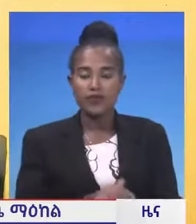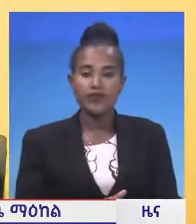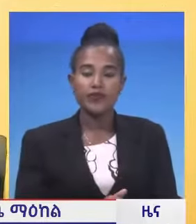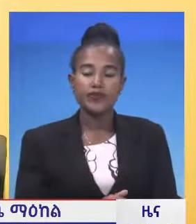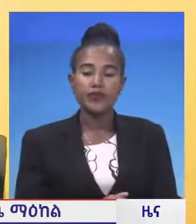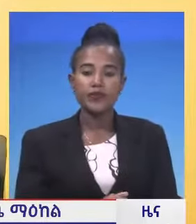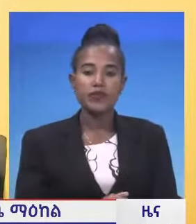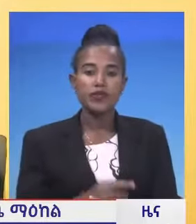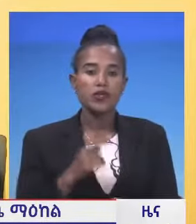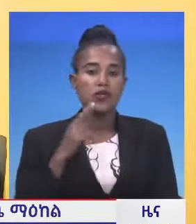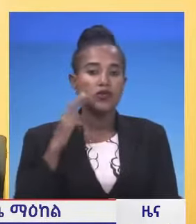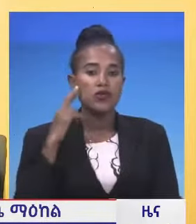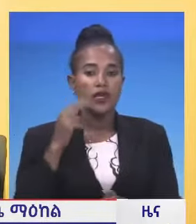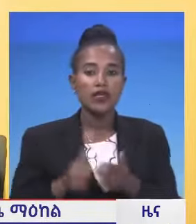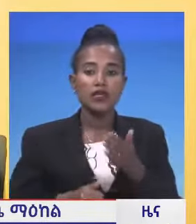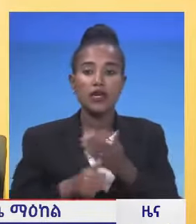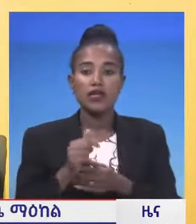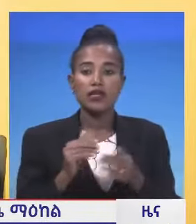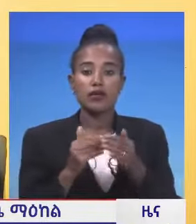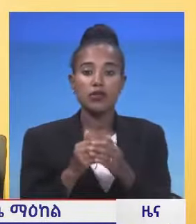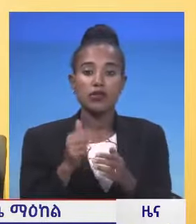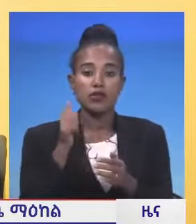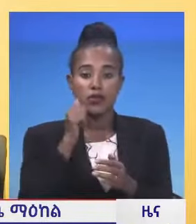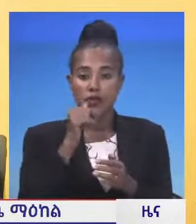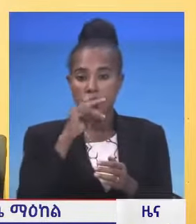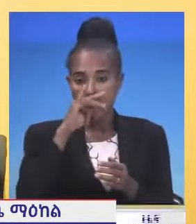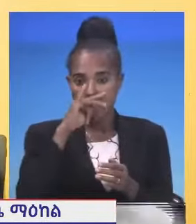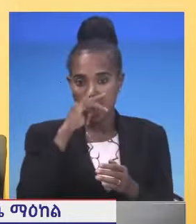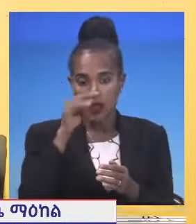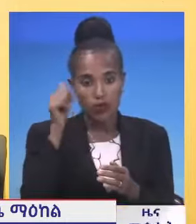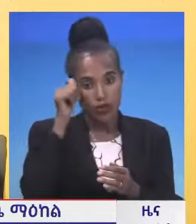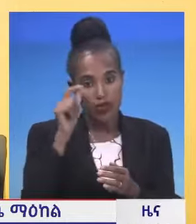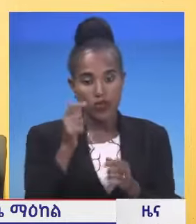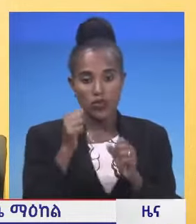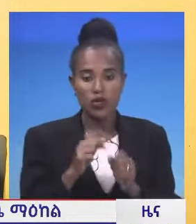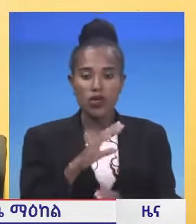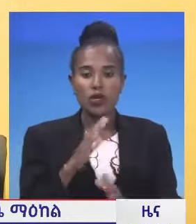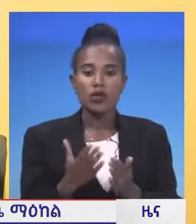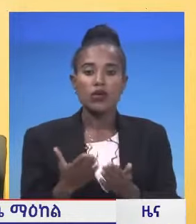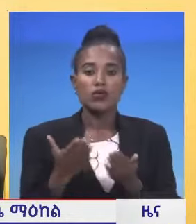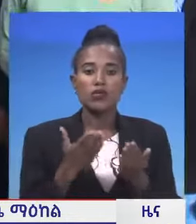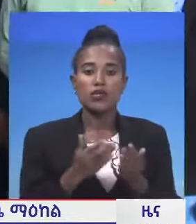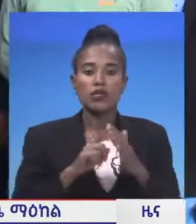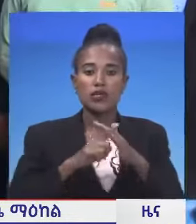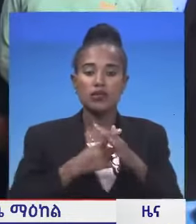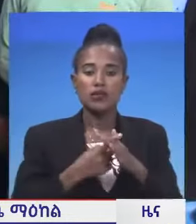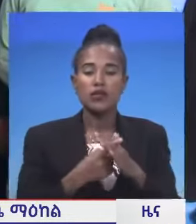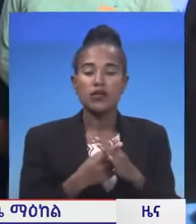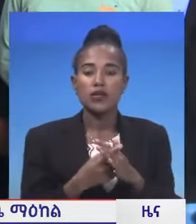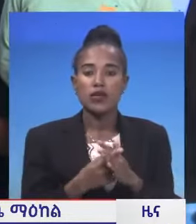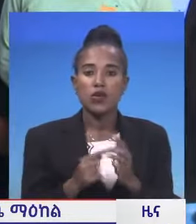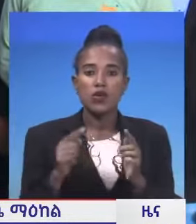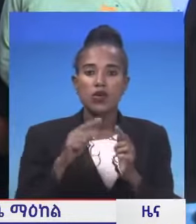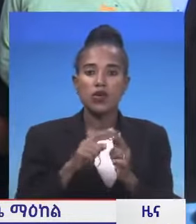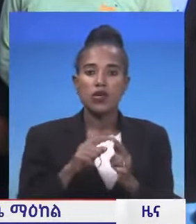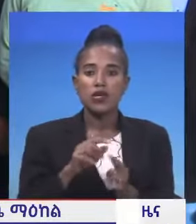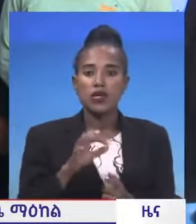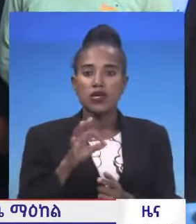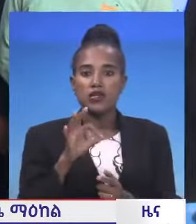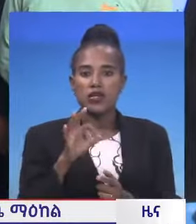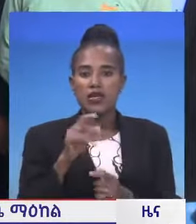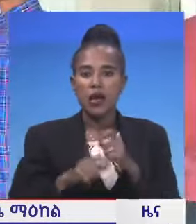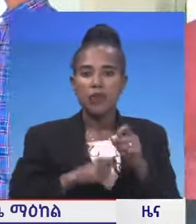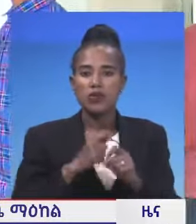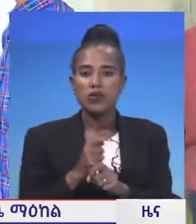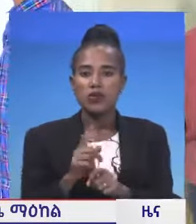ጥቃት ለደረሰባቸው ሴቶች፣ ህጻናት ወንዶችም ሊሆኑ ይችላሉ አገልግሎት መስጠት ከጀመርን ቆይተናል። ወደ 9 ዓመት አካባቢ